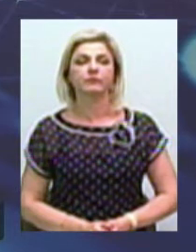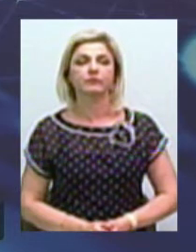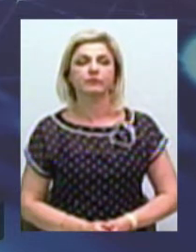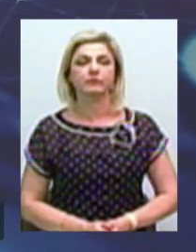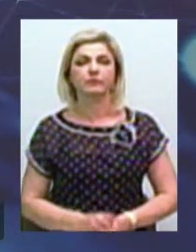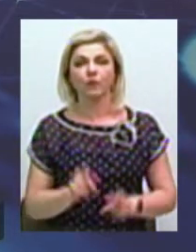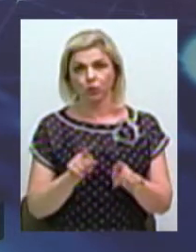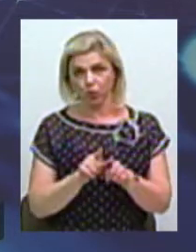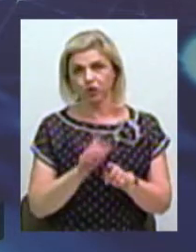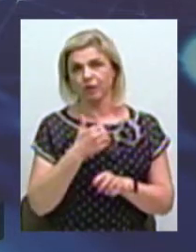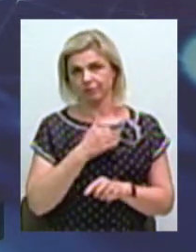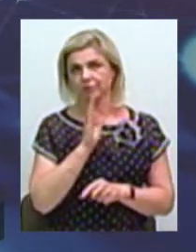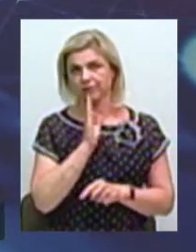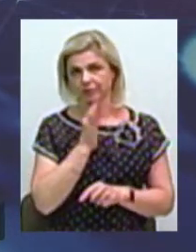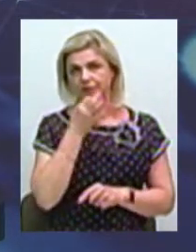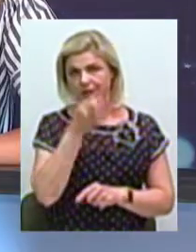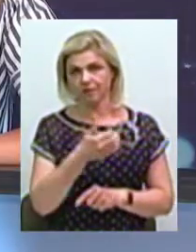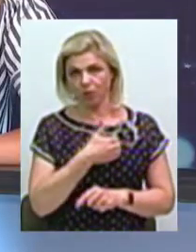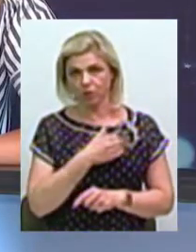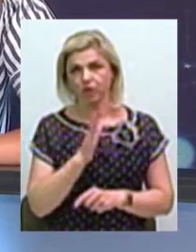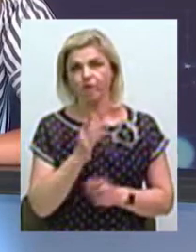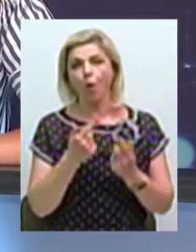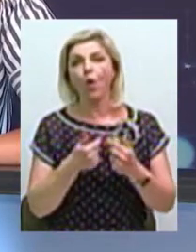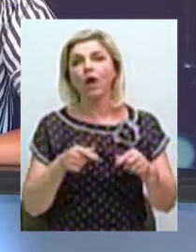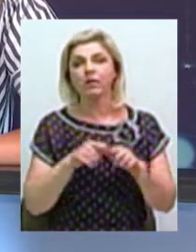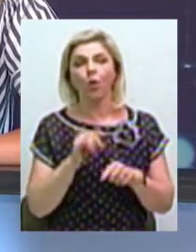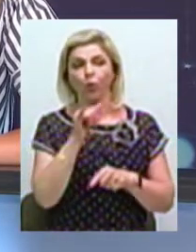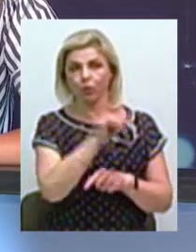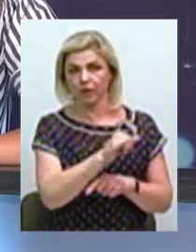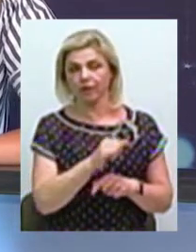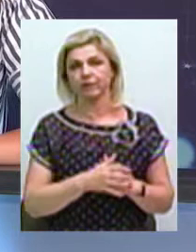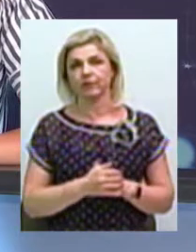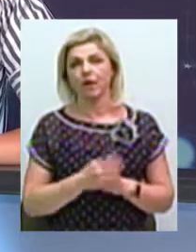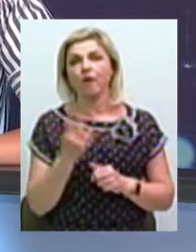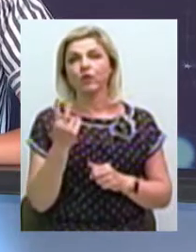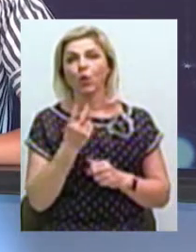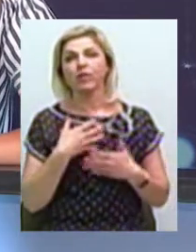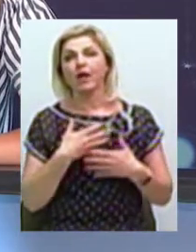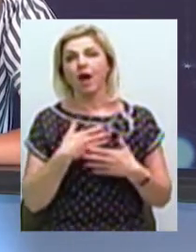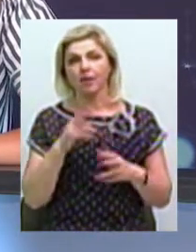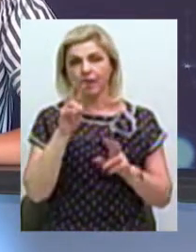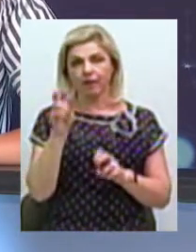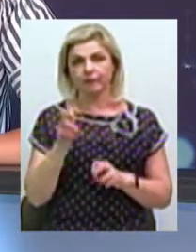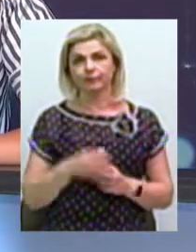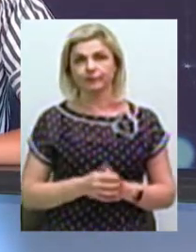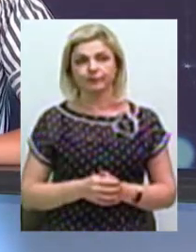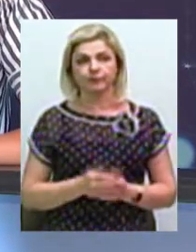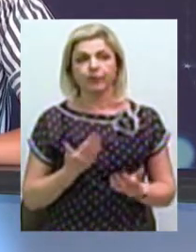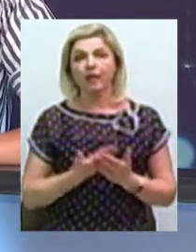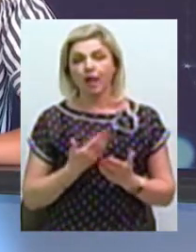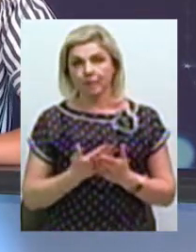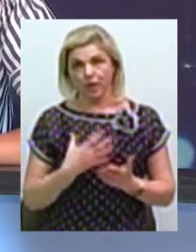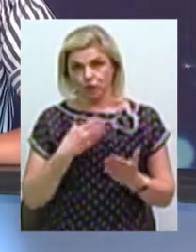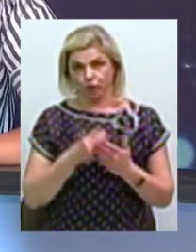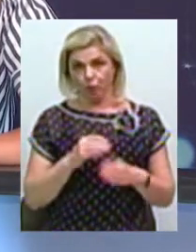тоже хочу сказать, что вот в организации у них, в организации во втором дыхании, как бы вот на примере своего